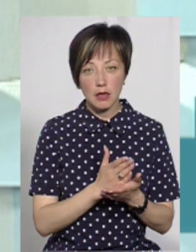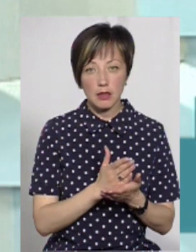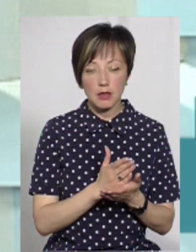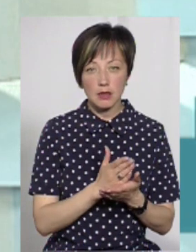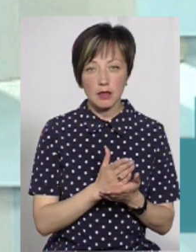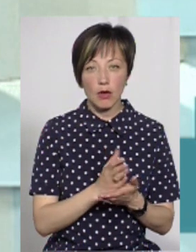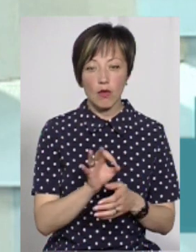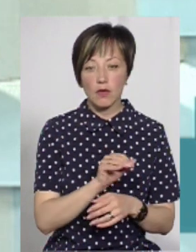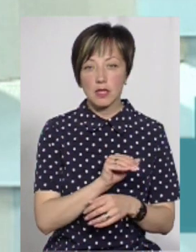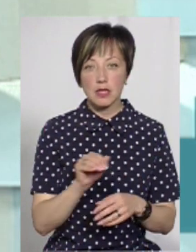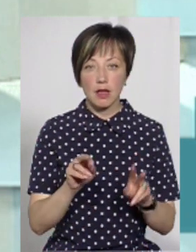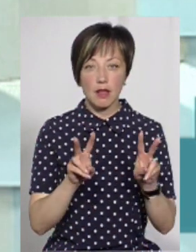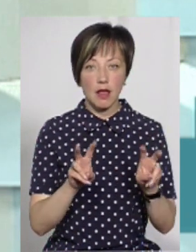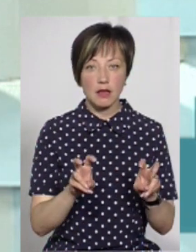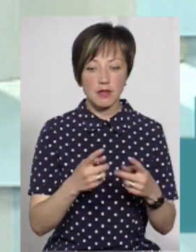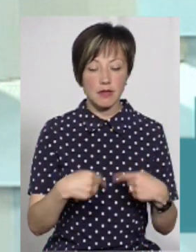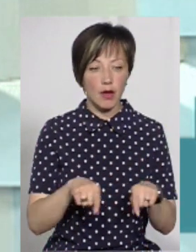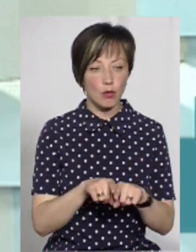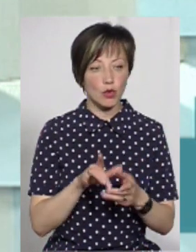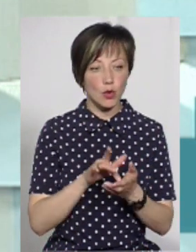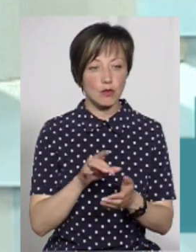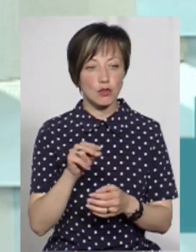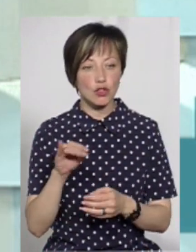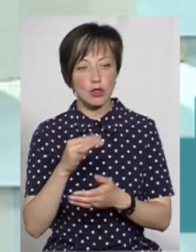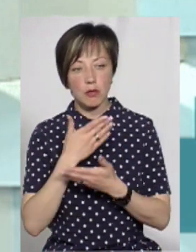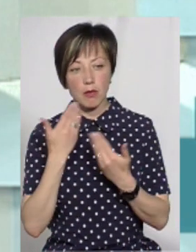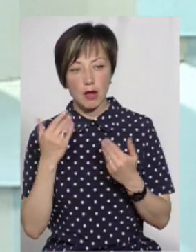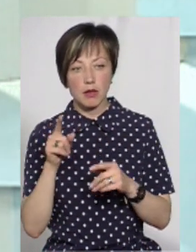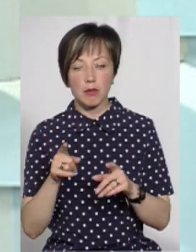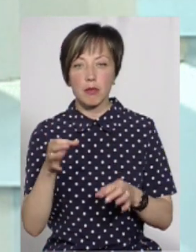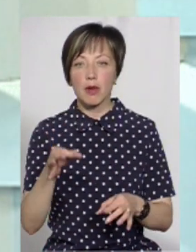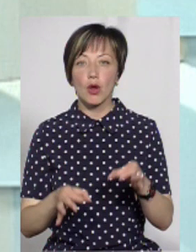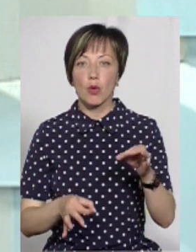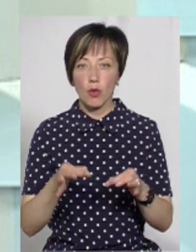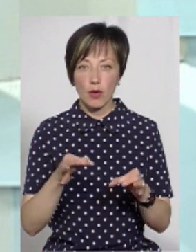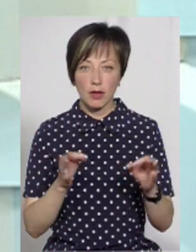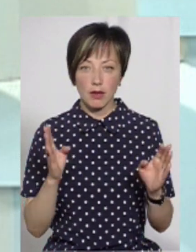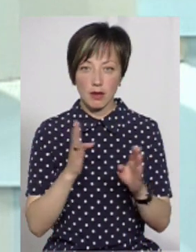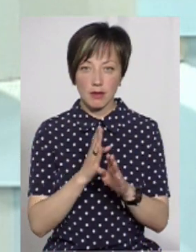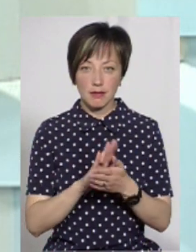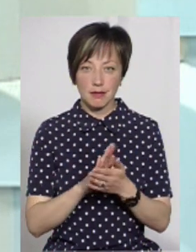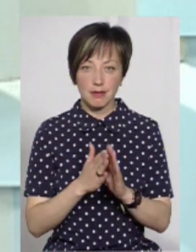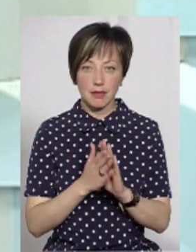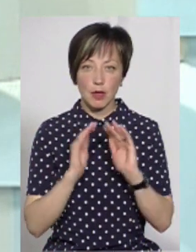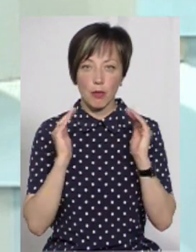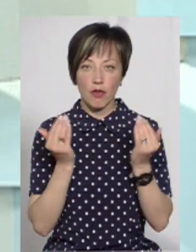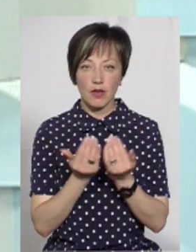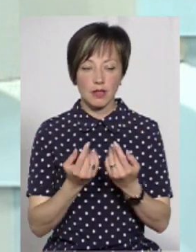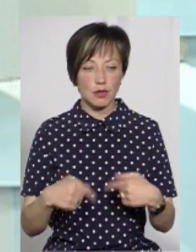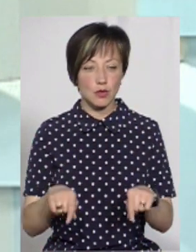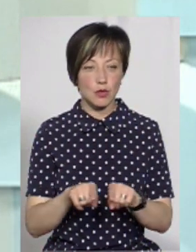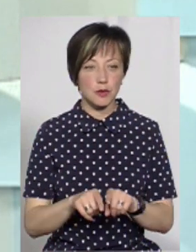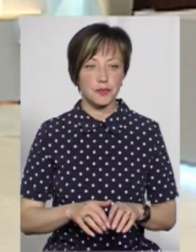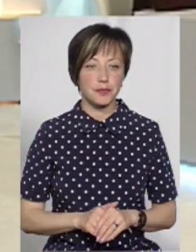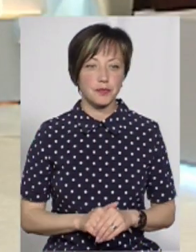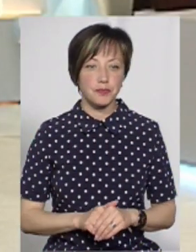якісь офіційно названа сфера туризму чи немає, туди їдуть, тому що там природня, така заповідна зона, як я кажу.